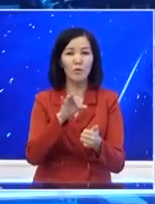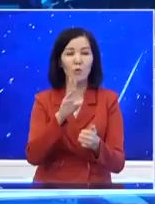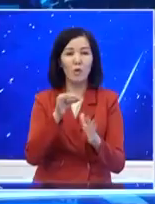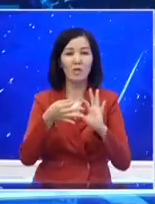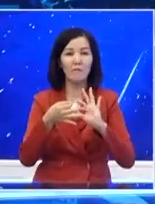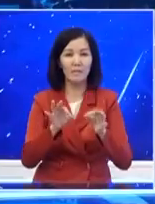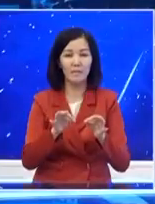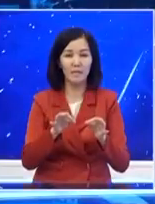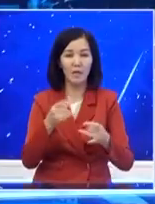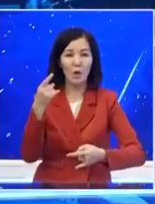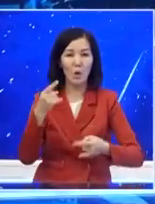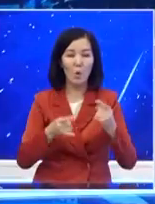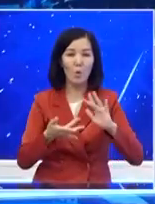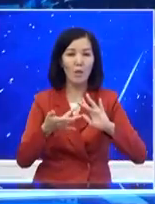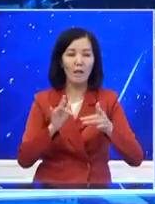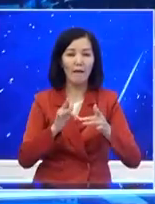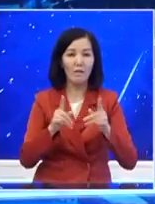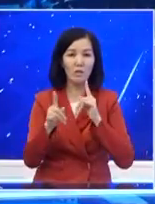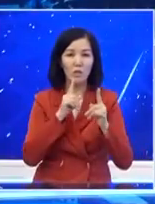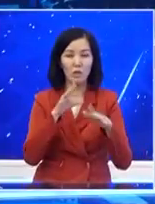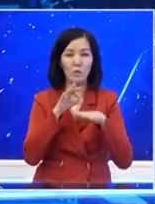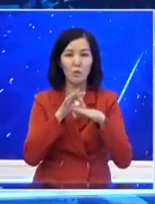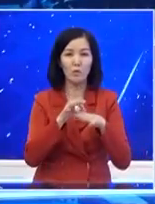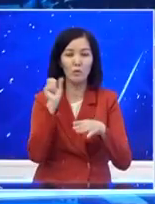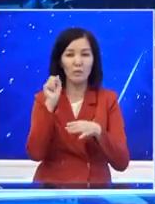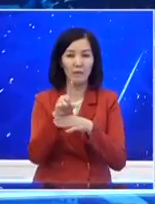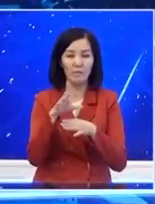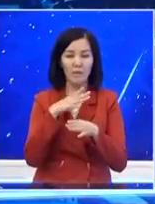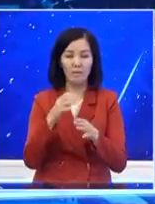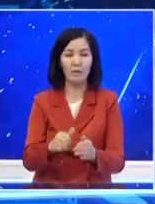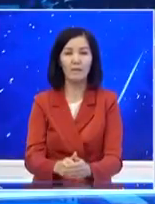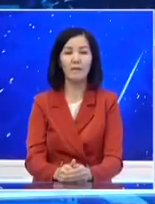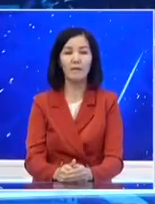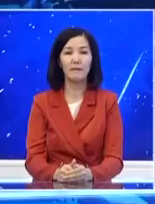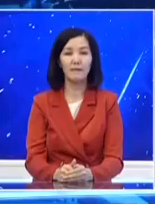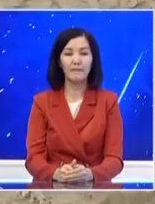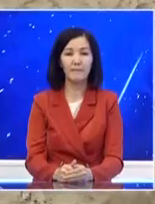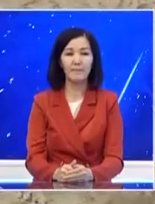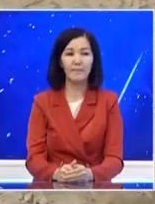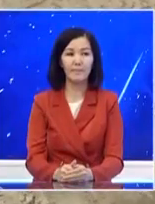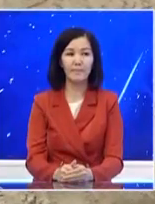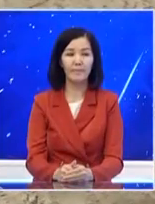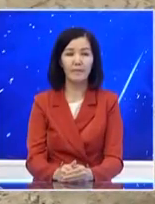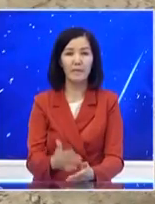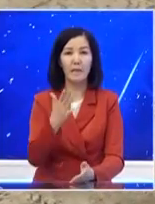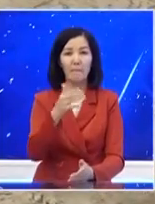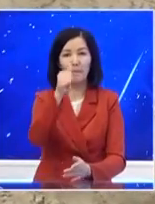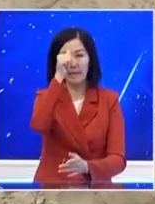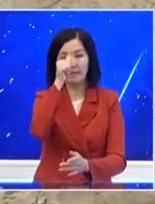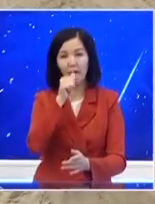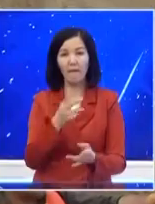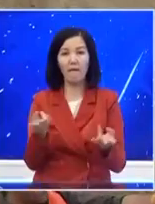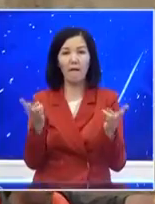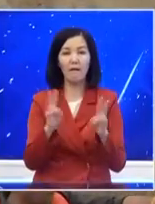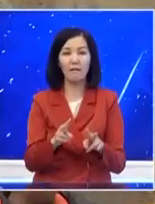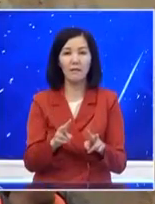Тұрлашев пысықтады. Онлайн байланысқа шығып жауаптыларға нұсқау тапсырмалар берді. Топтура 5 ай қалды, көмір тасып от